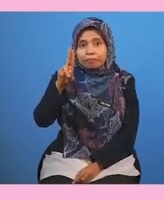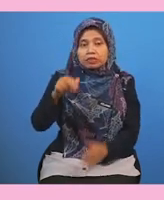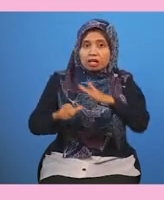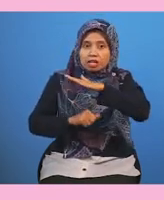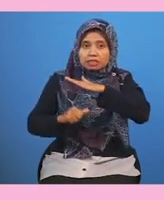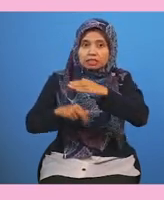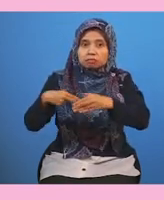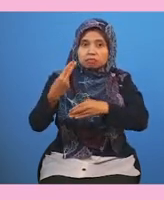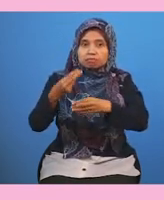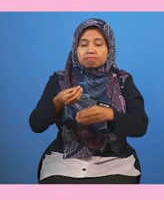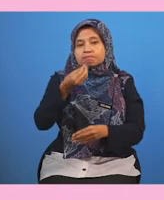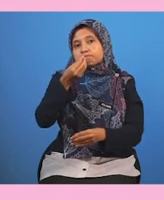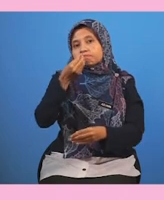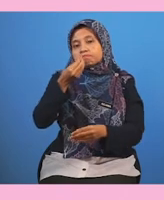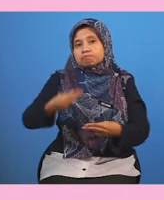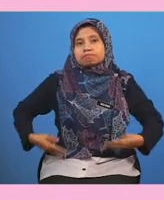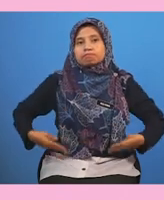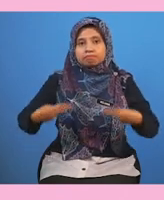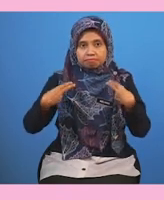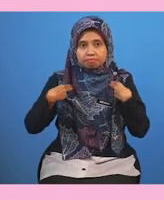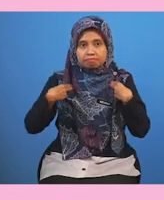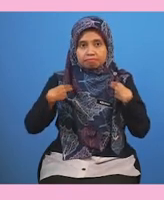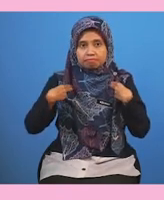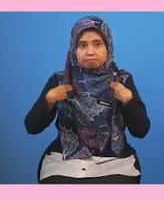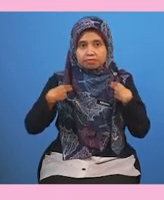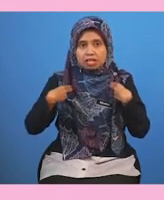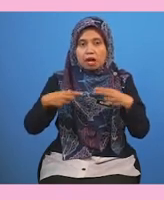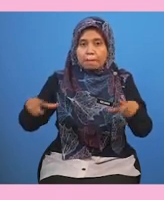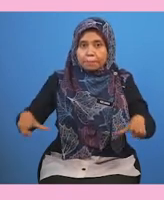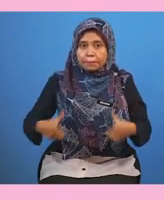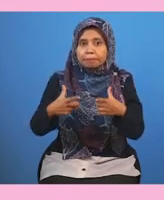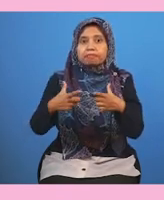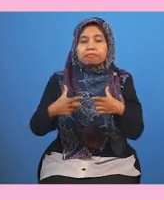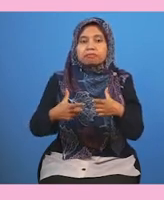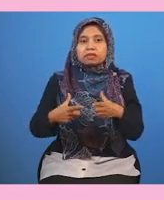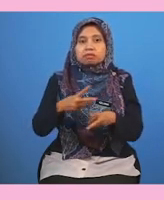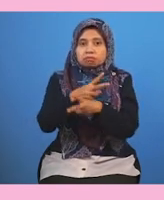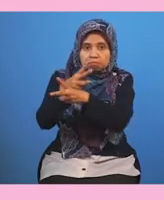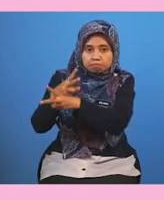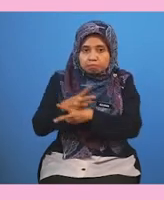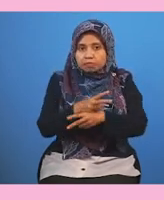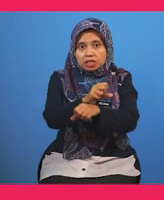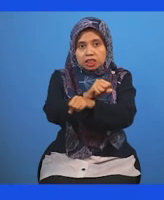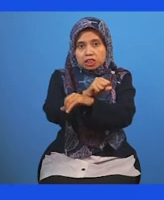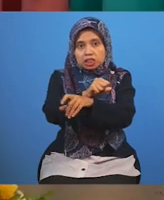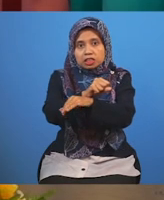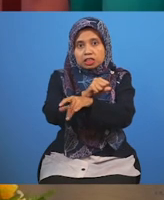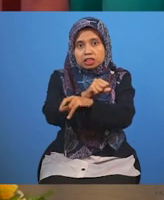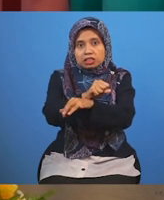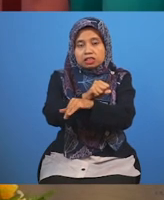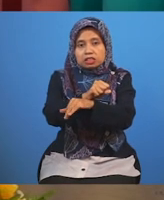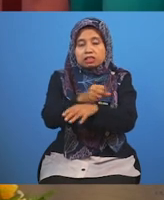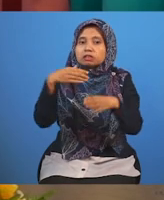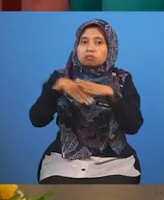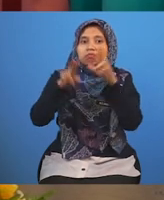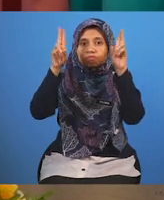GAK1042 Asas Penghasilan Makanan Hidup, iaitu melaksanakan penternakan serangga.